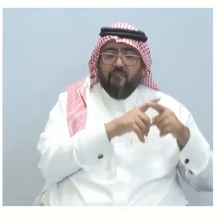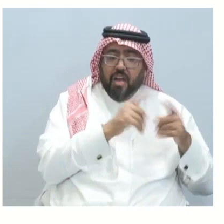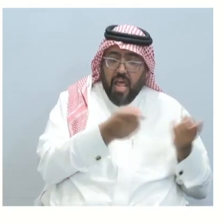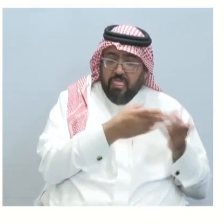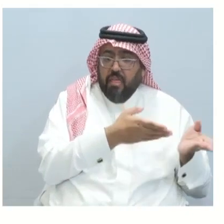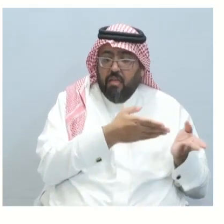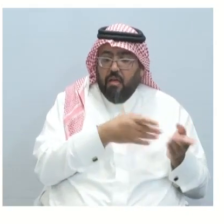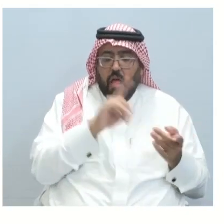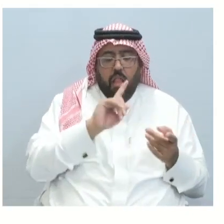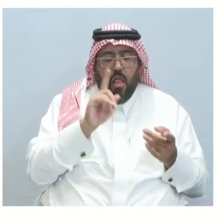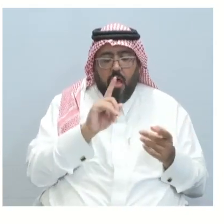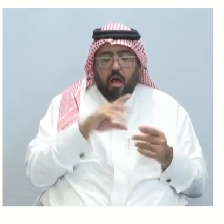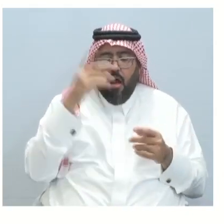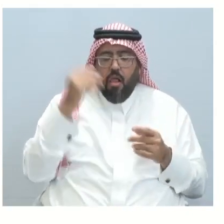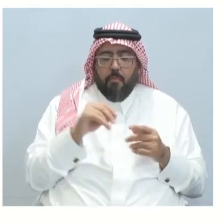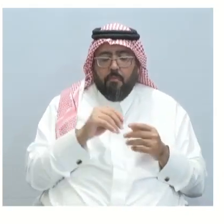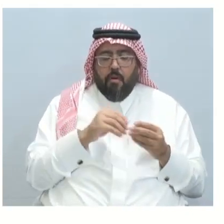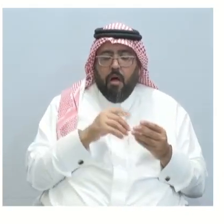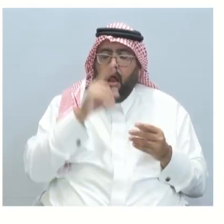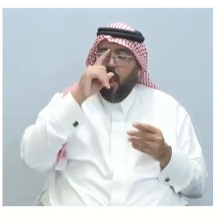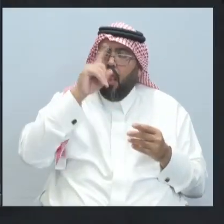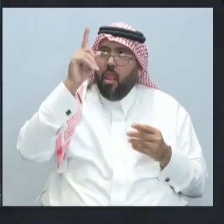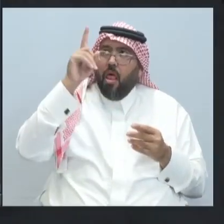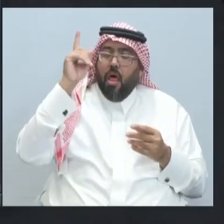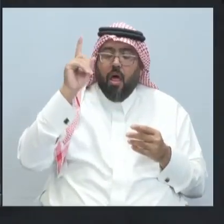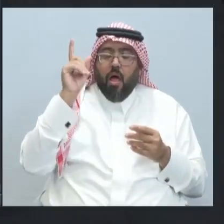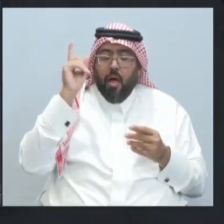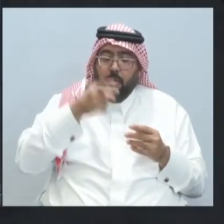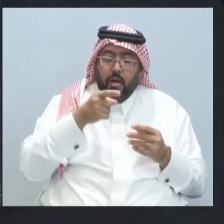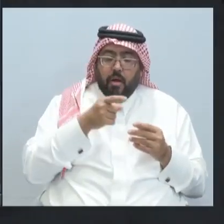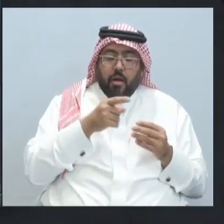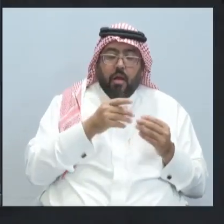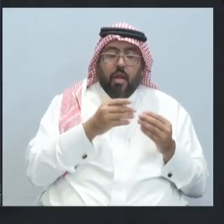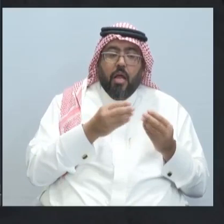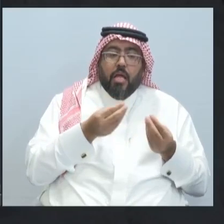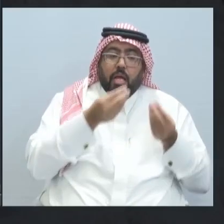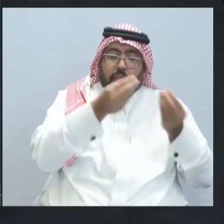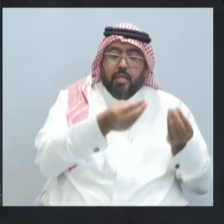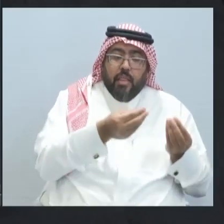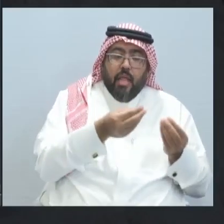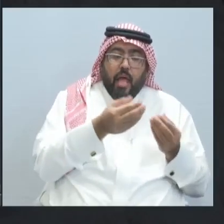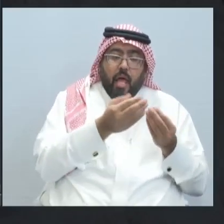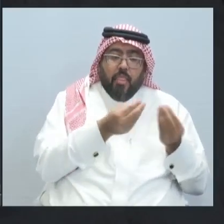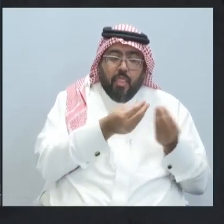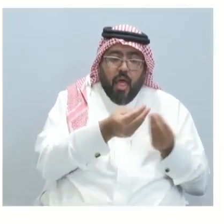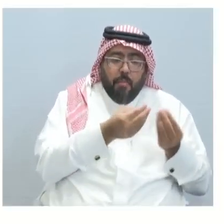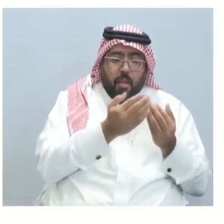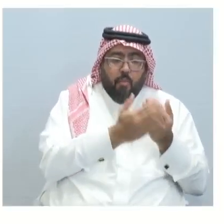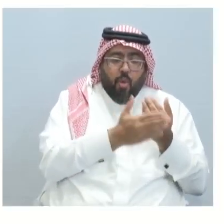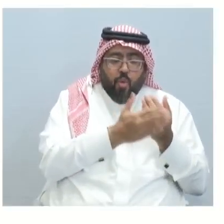امرنا بالاحسان اليه نهانا عن الاذيه بل امرنا بالاحسان بالاحسان